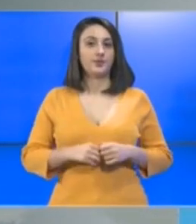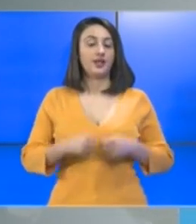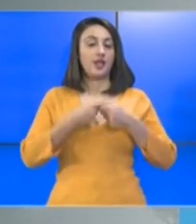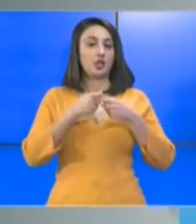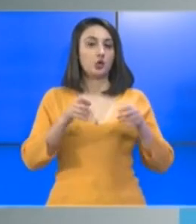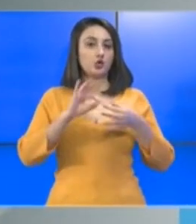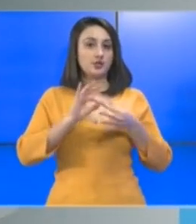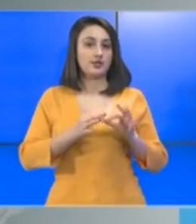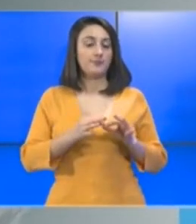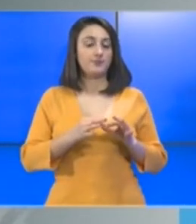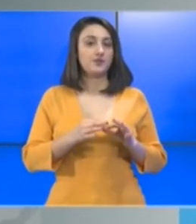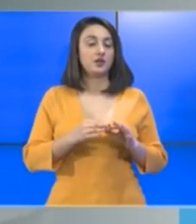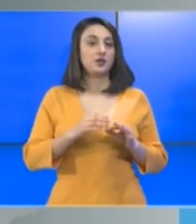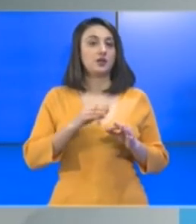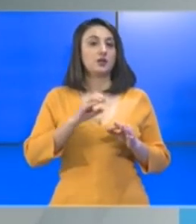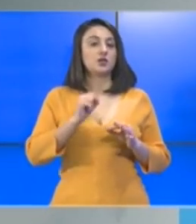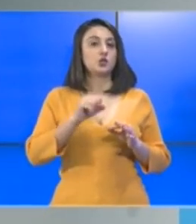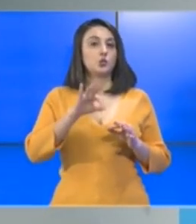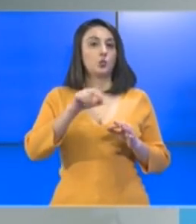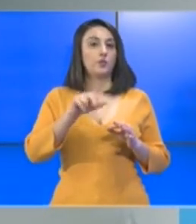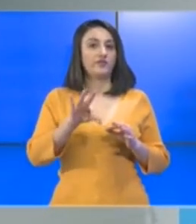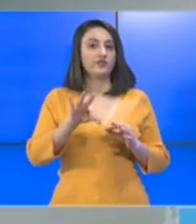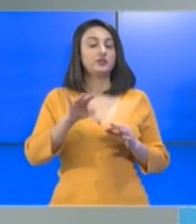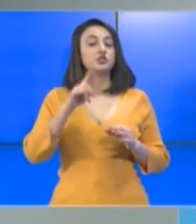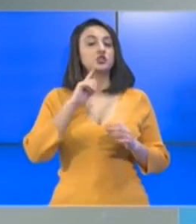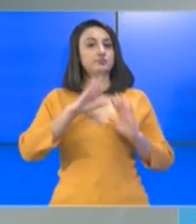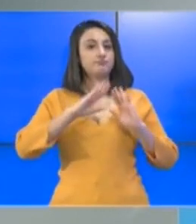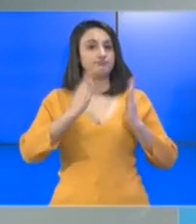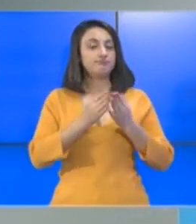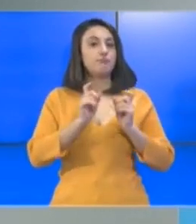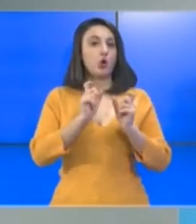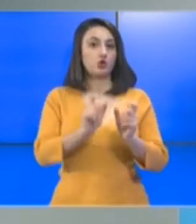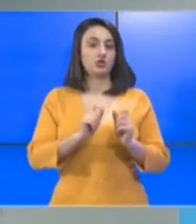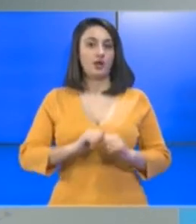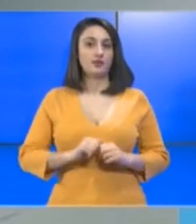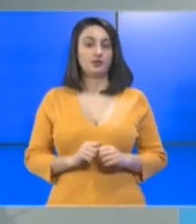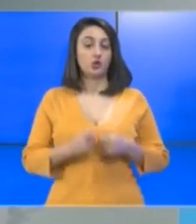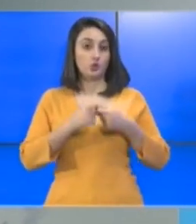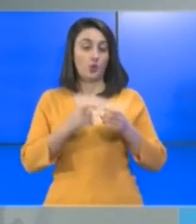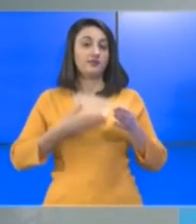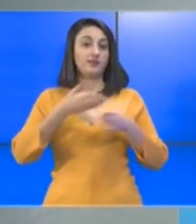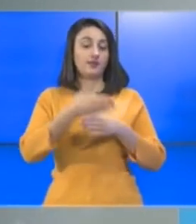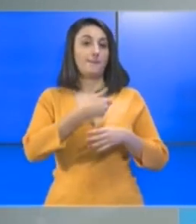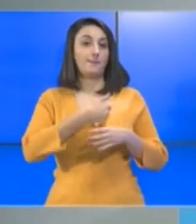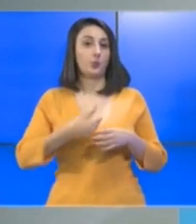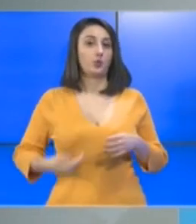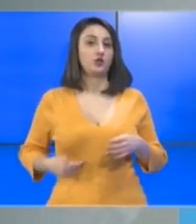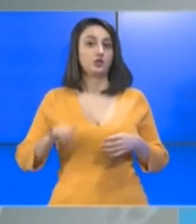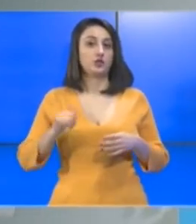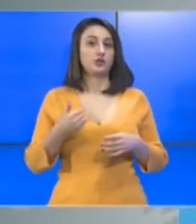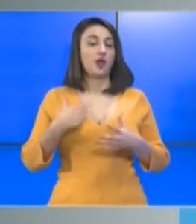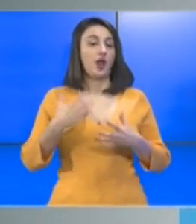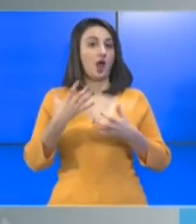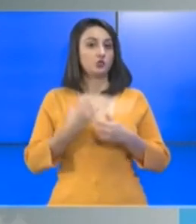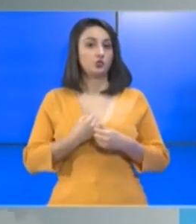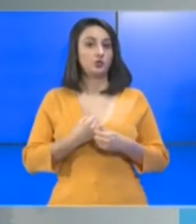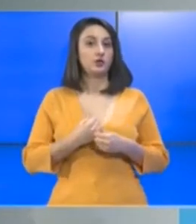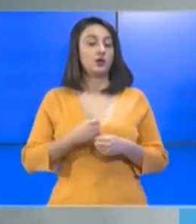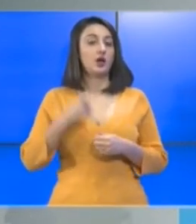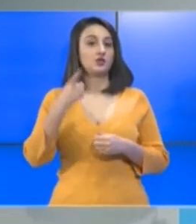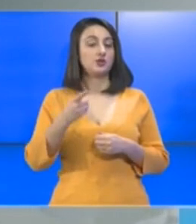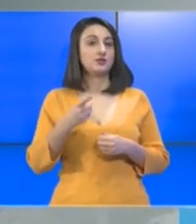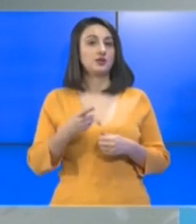tot ce înseamnă stufurile și ariile protejate, toate acestea pătrund spre București și ne aduc